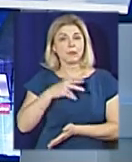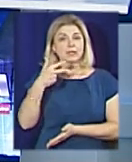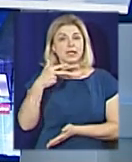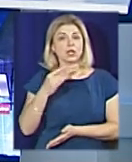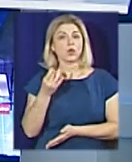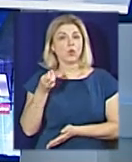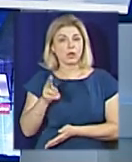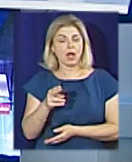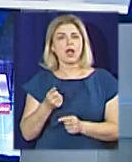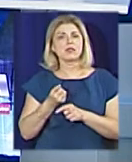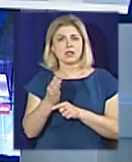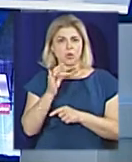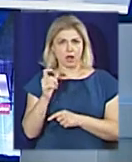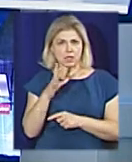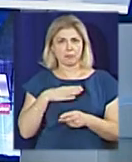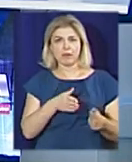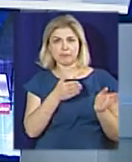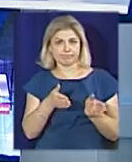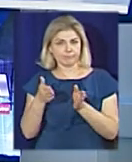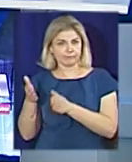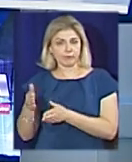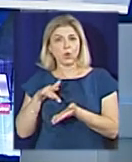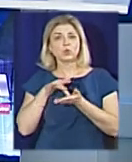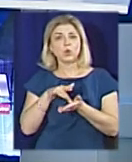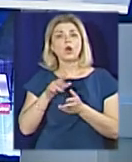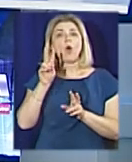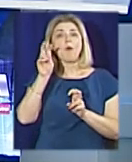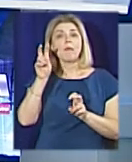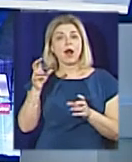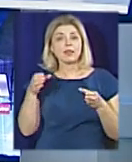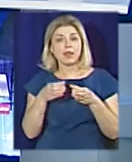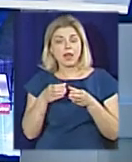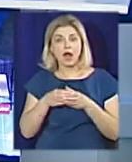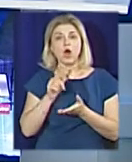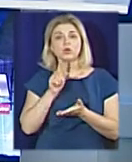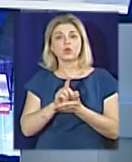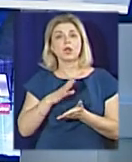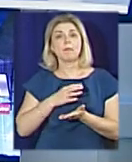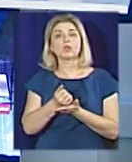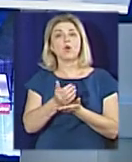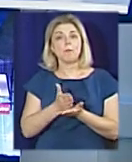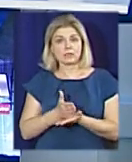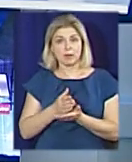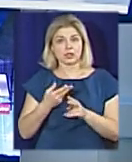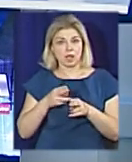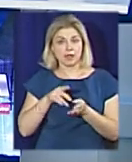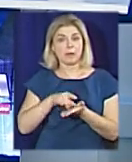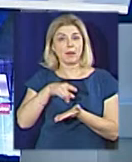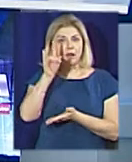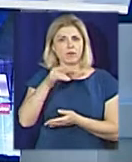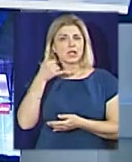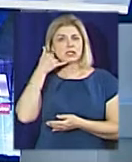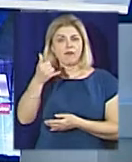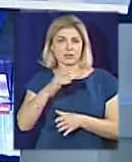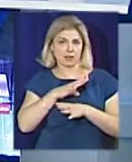разів переносили. Туристична авіакомпанія «Браво Ейрвейс», яка мала забезпечити переліт, на зв'язок не виходила. Без їжі та